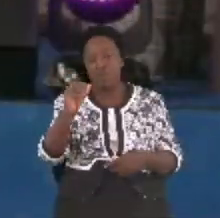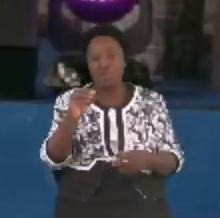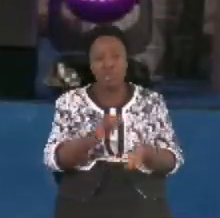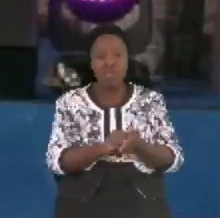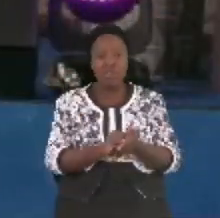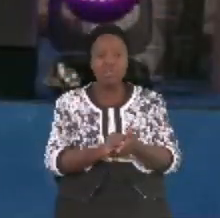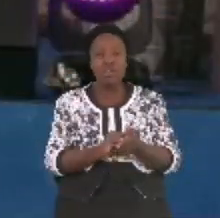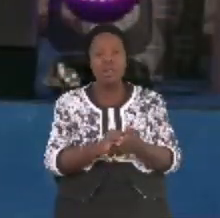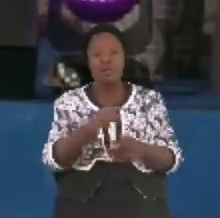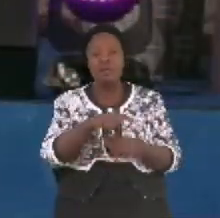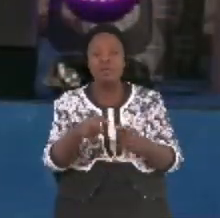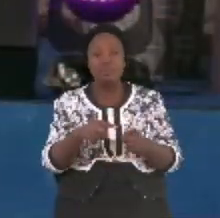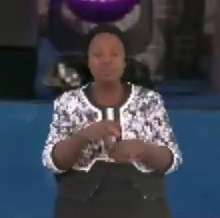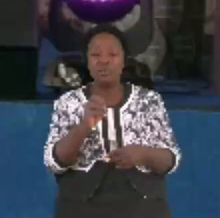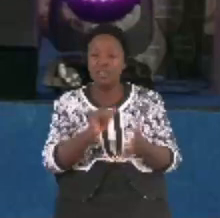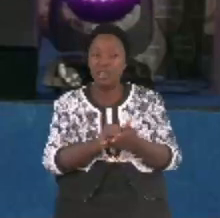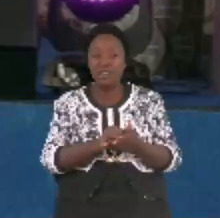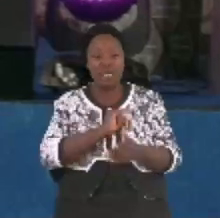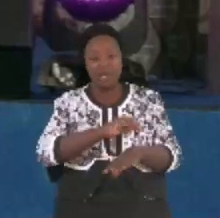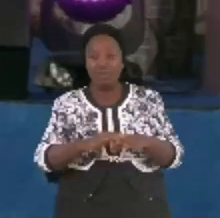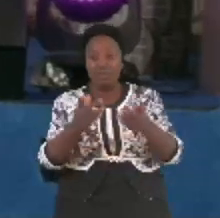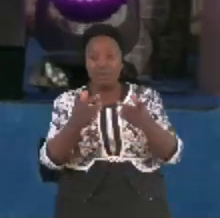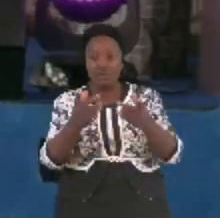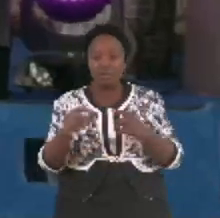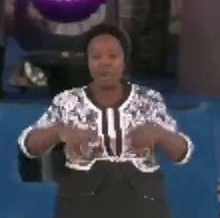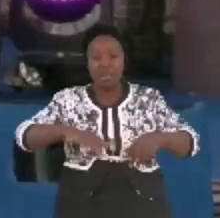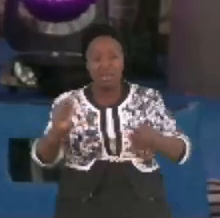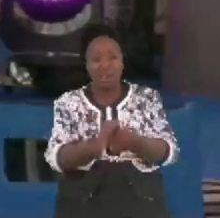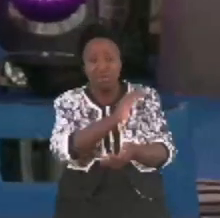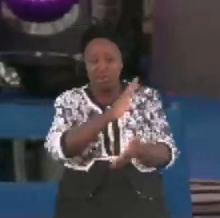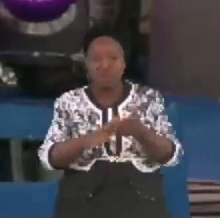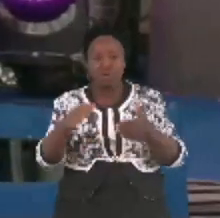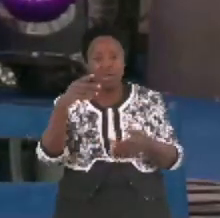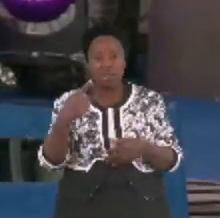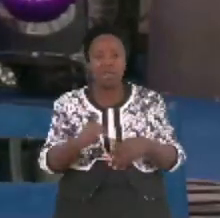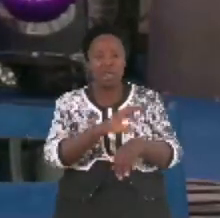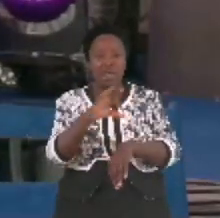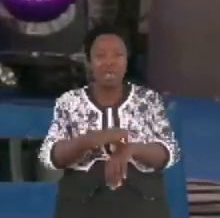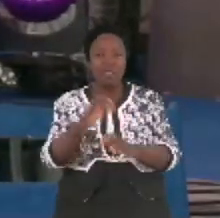vienne frapper le pays d'interdit.